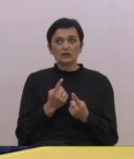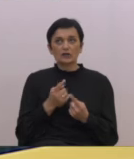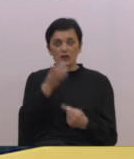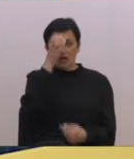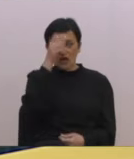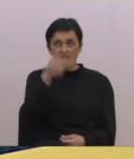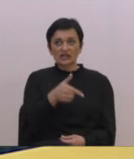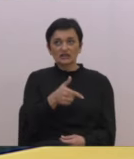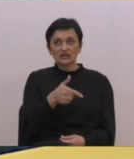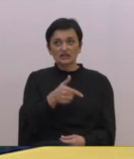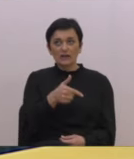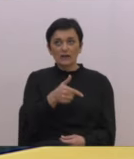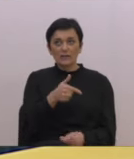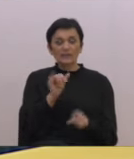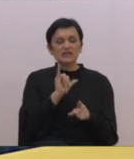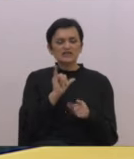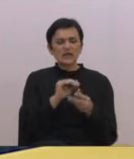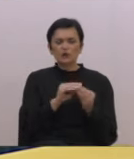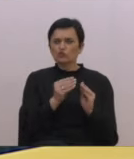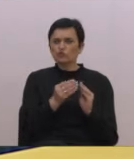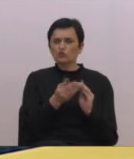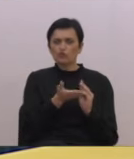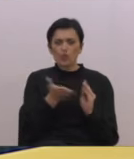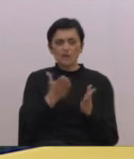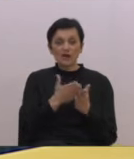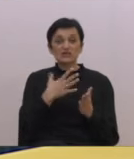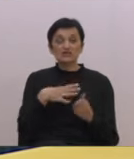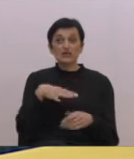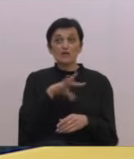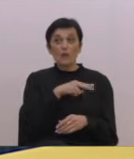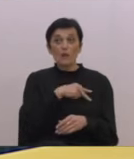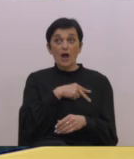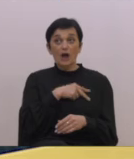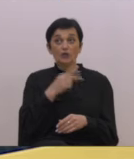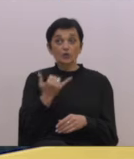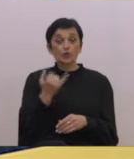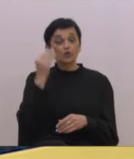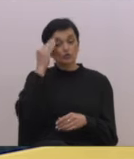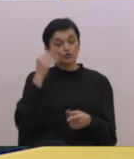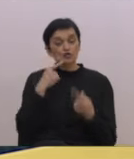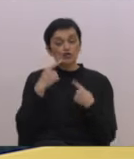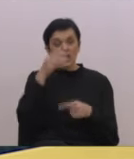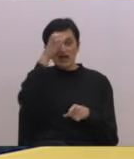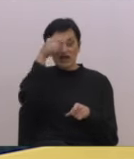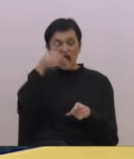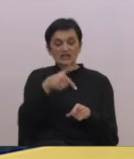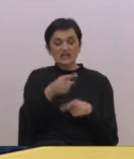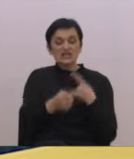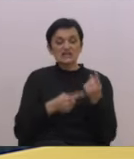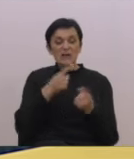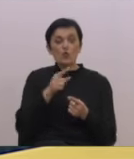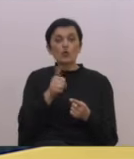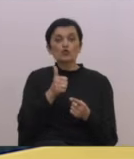განათლება, სადაც პრობლემებია და საქართველოს პარლამენტი დღეს იმაზე უნდა ვჯელობდეს, განათლების რეფორმა როგორ